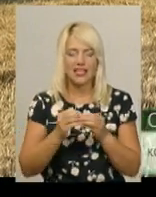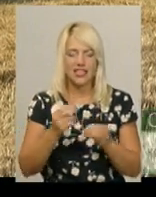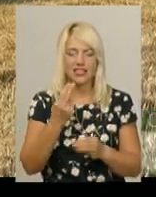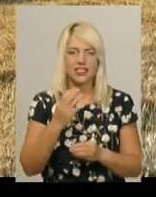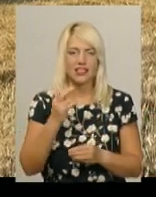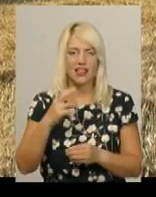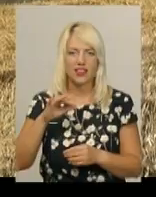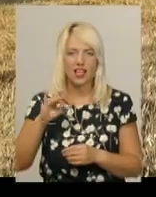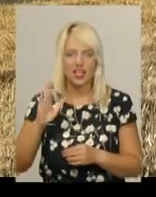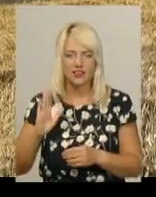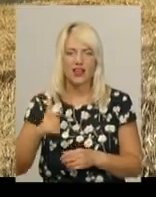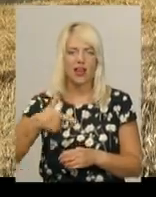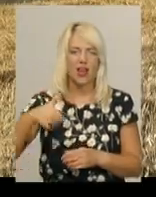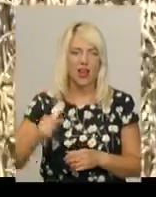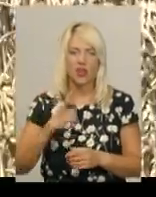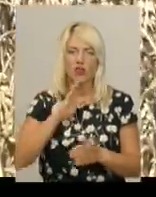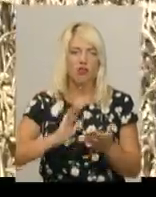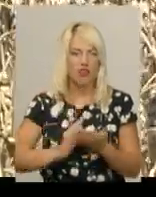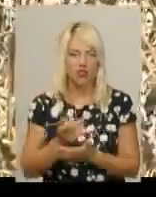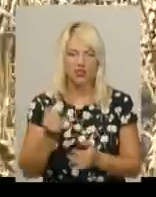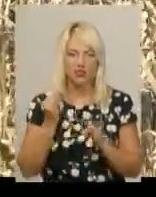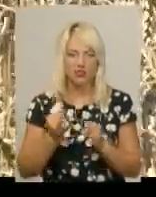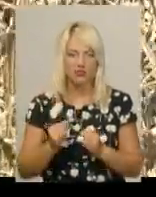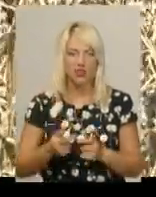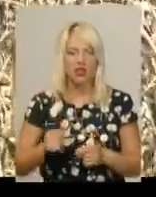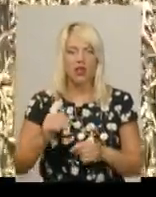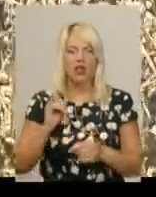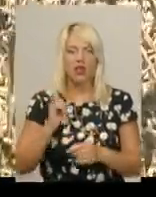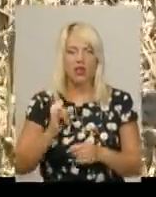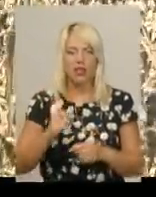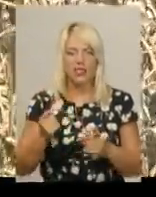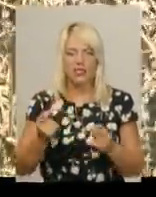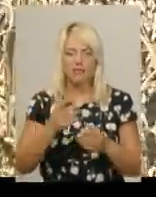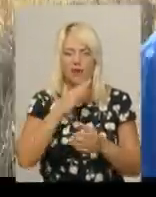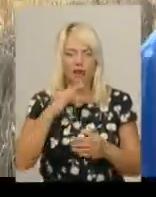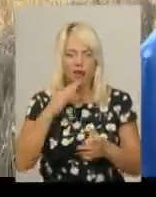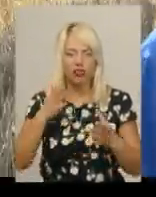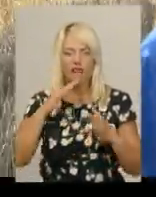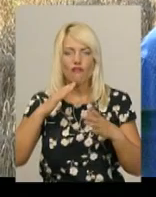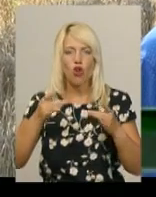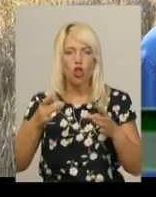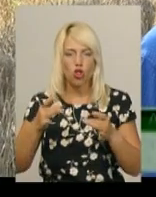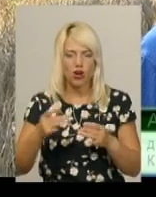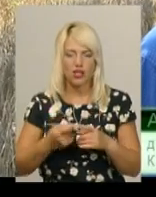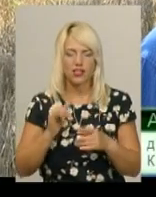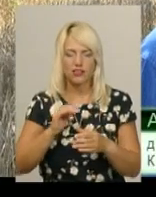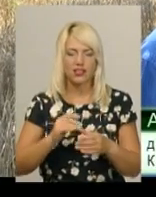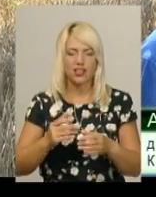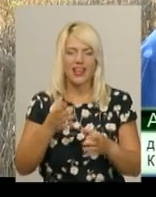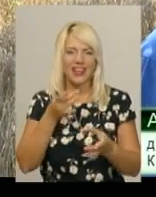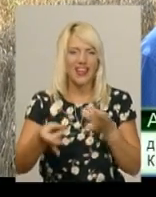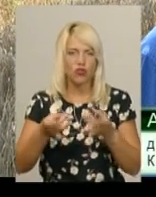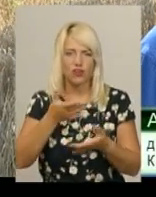гектара, проте якість зерна низька. Через надмірну вологість зерно втрачає клітковину. Спочатку був дорогий клас, потім